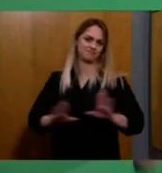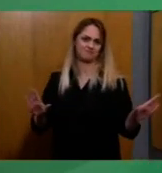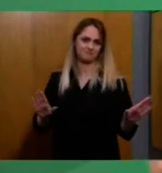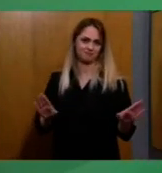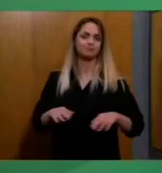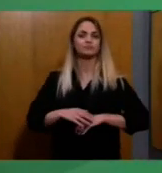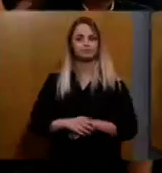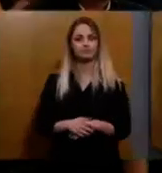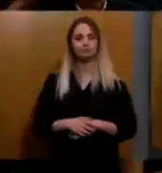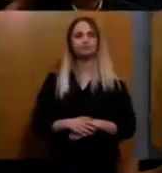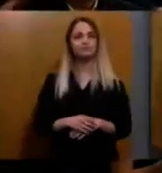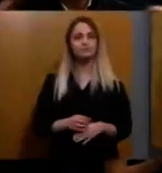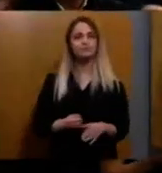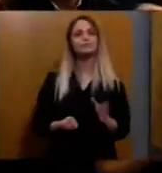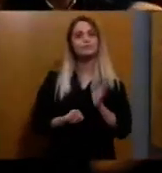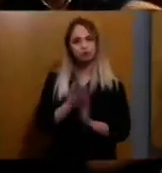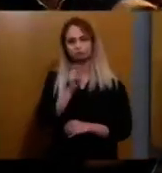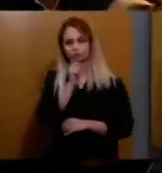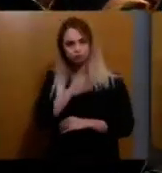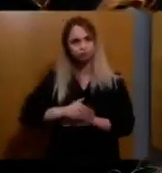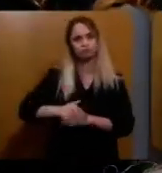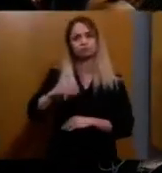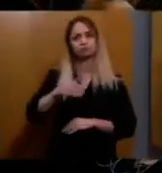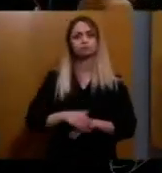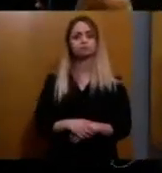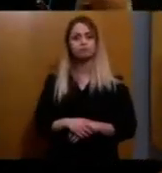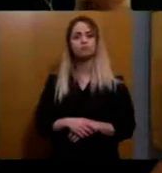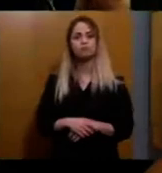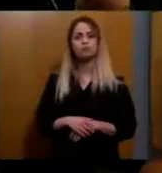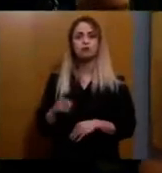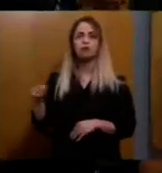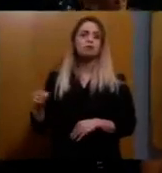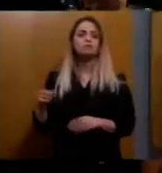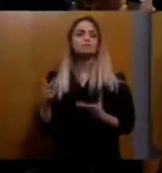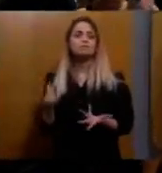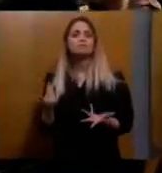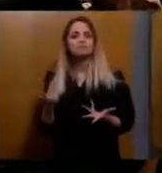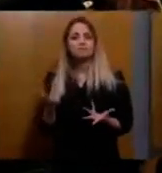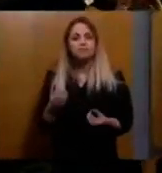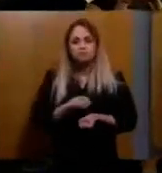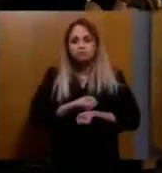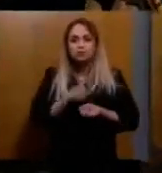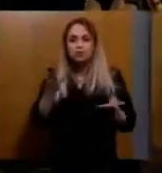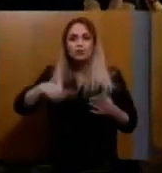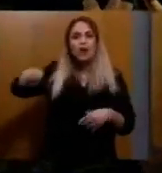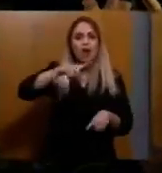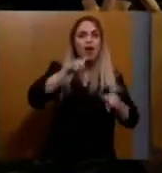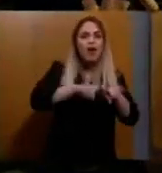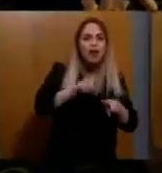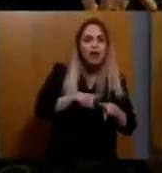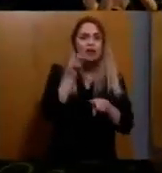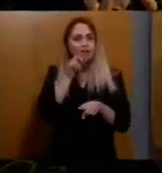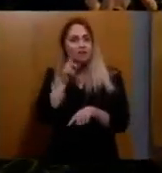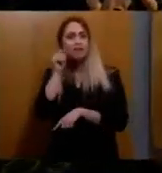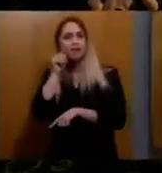ανοίγει αυτές τις ημέρες. Προσφέροντας πραγματικά σε κάθε Ελληνίδα και σε κάθε Έλληνα μια